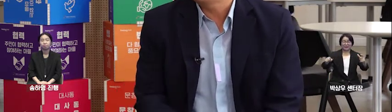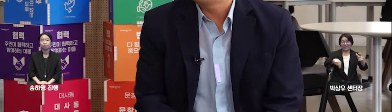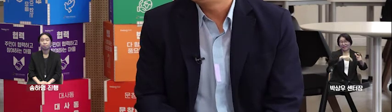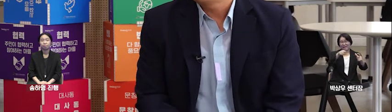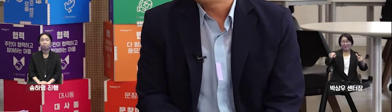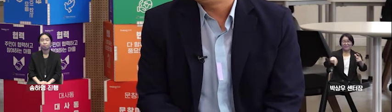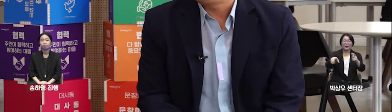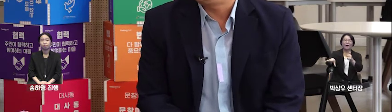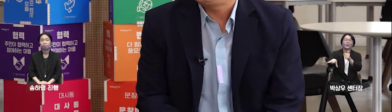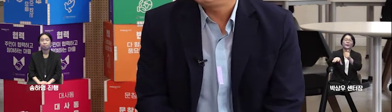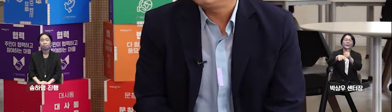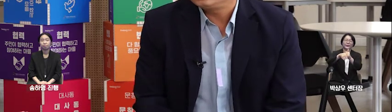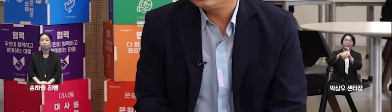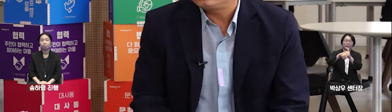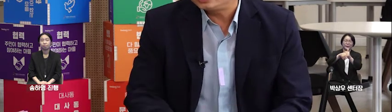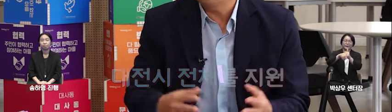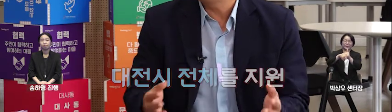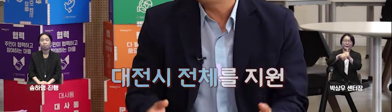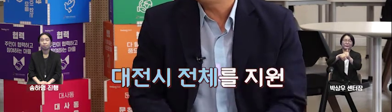광역센터를 지금